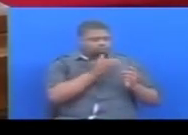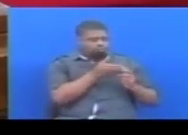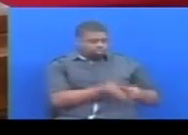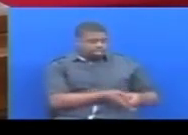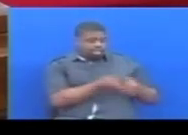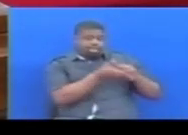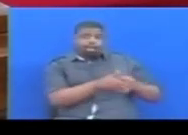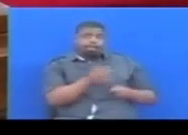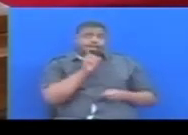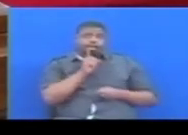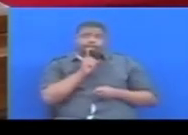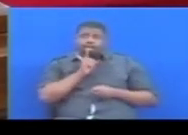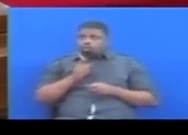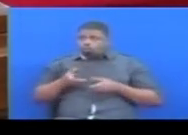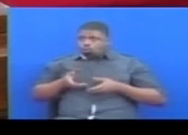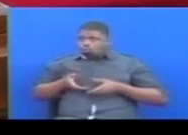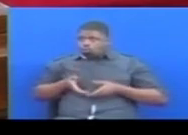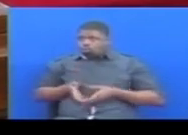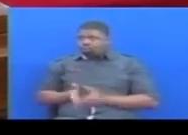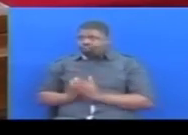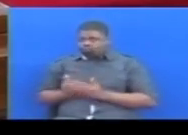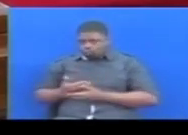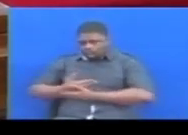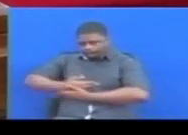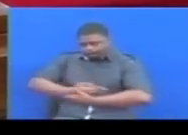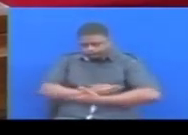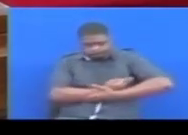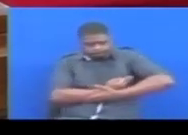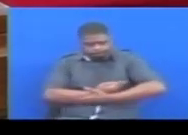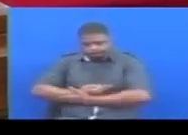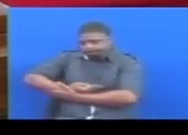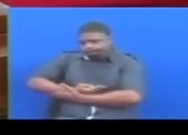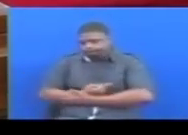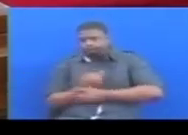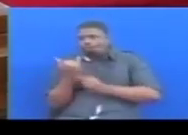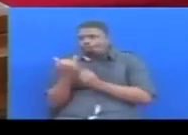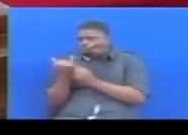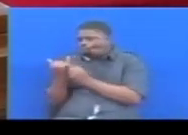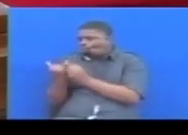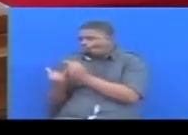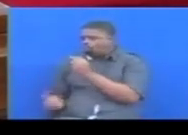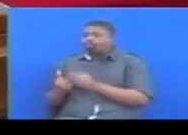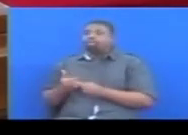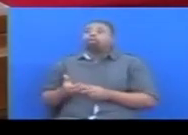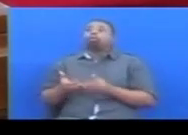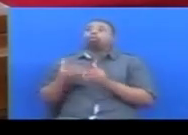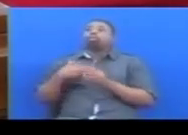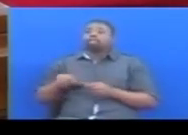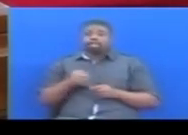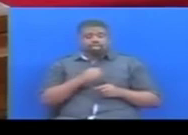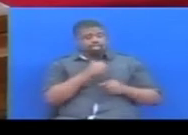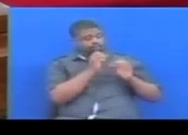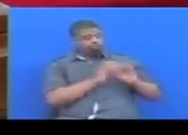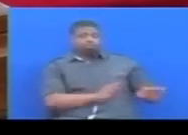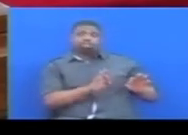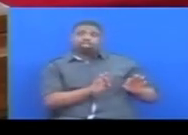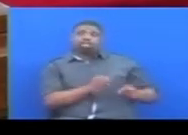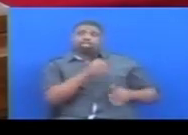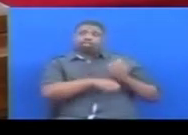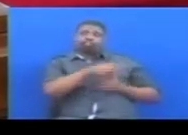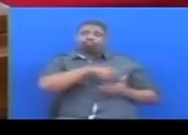mama waliojifungua watoto njiti. Wizara itaendelea kuboresha miundombinu ya kuwatunza watoto njiti katika vituo vya kutolea huduma za